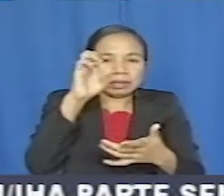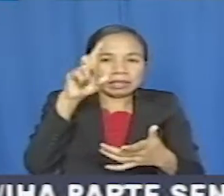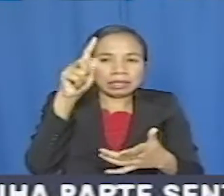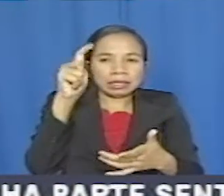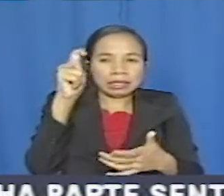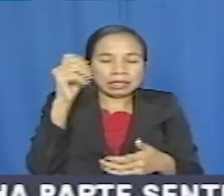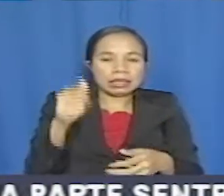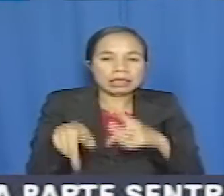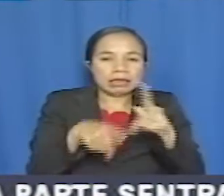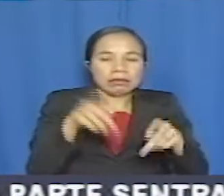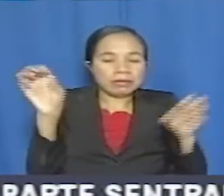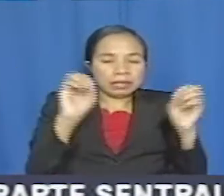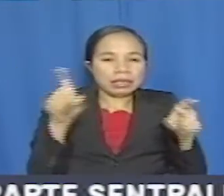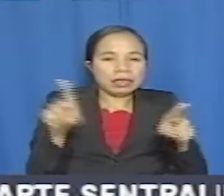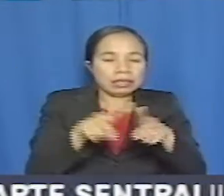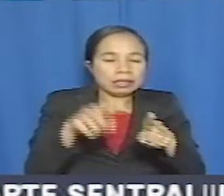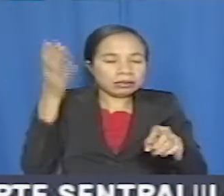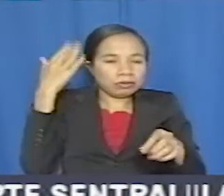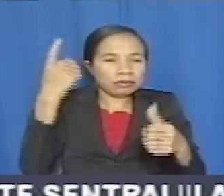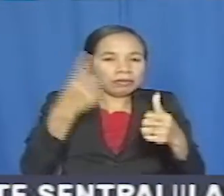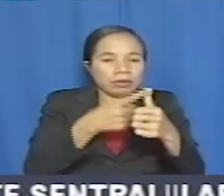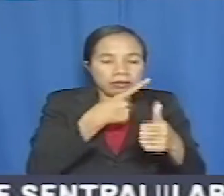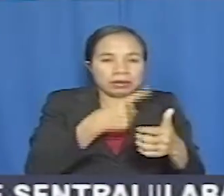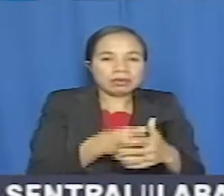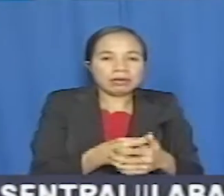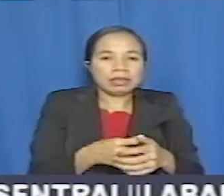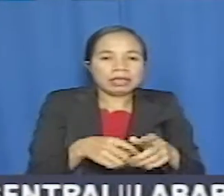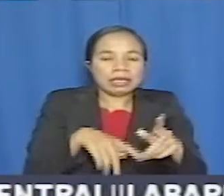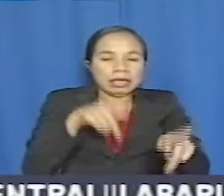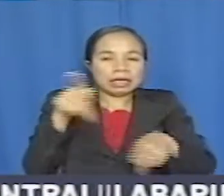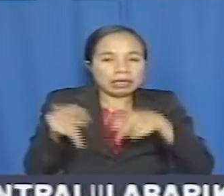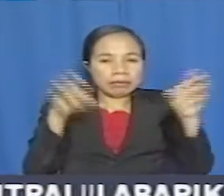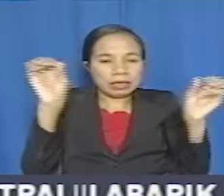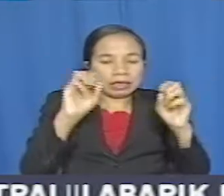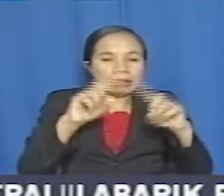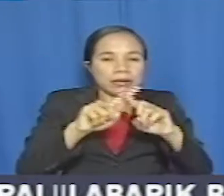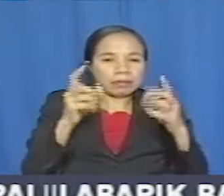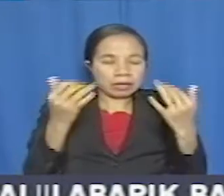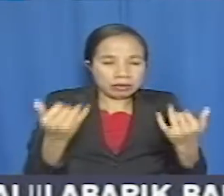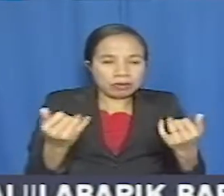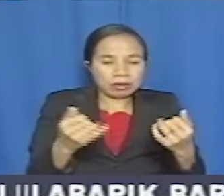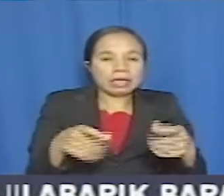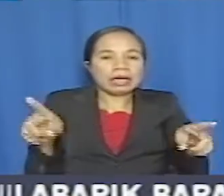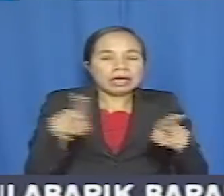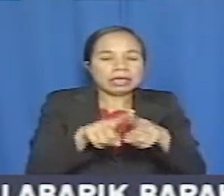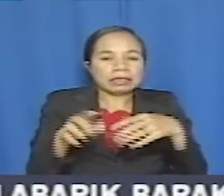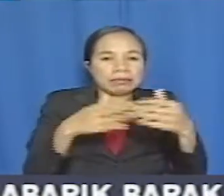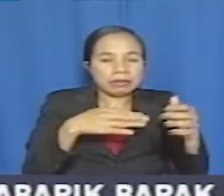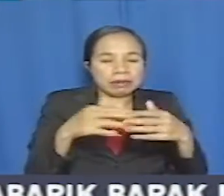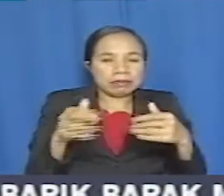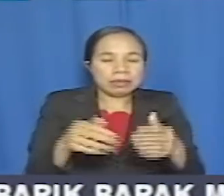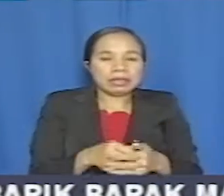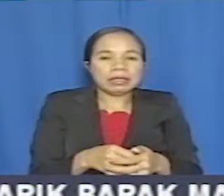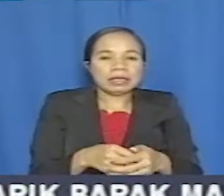ema la ya ansa uluk uluk ke primer bes ne ema la ya liu mai ba agor ne ema ansa bai bain sa ha mai na fati